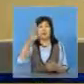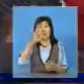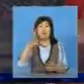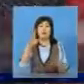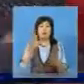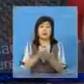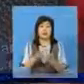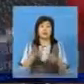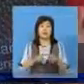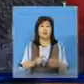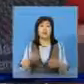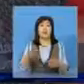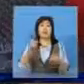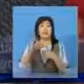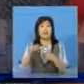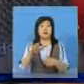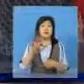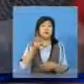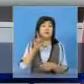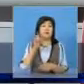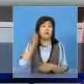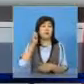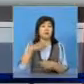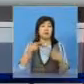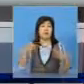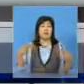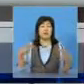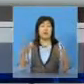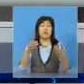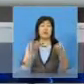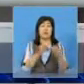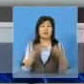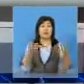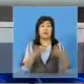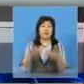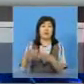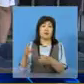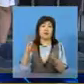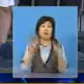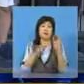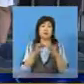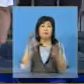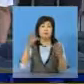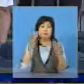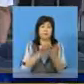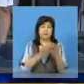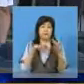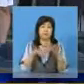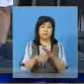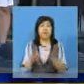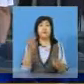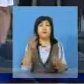ұйымдастырды. Әр жас ерекшелігіне қарай ауыл азаматтарынан 10 команда жасақталған. Ардагерлер құрамасынан жастар командасы аралығындағы